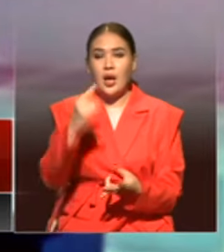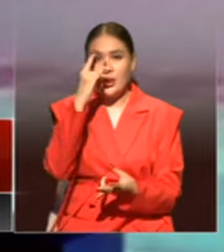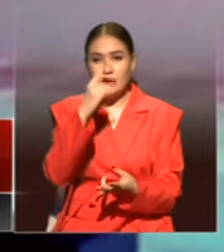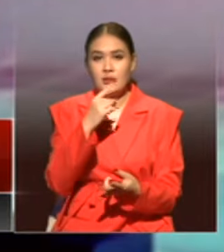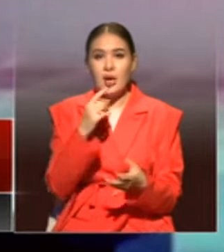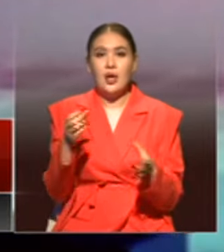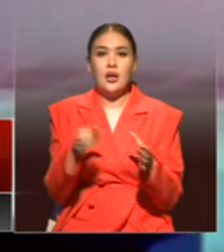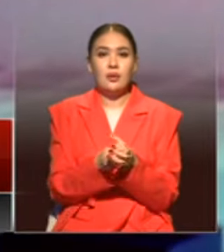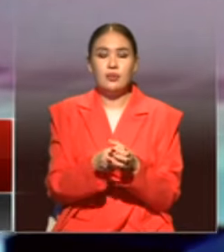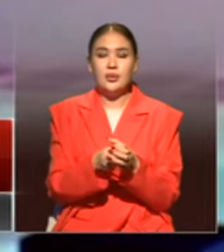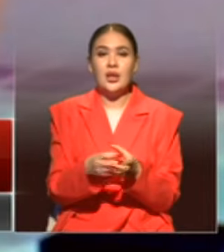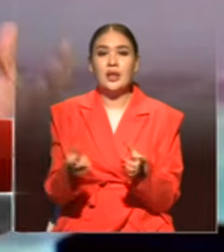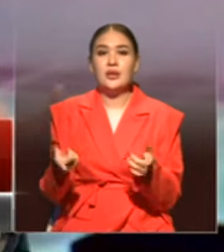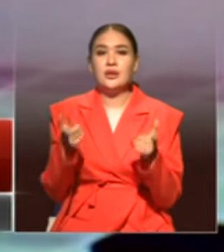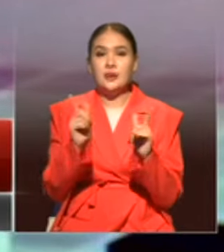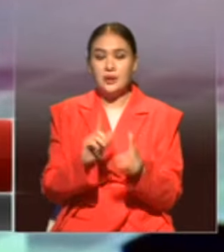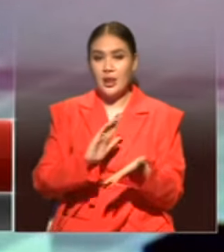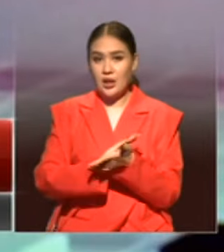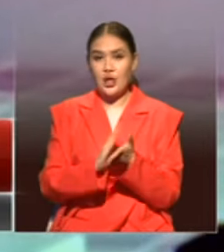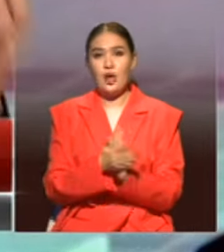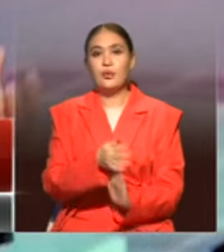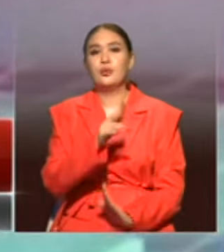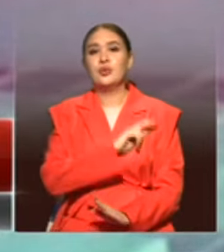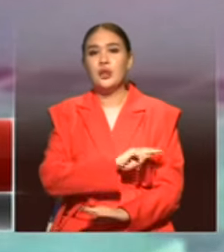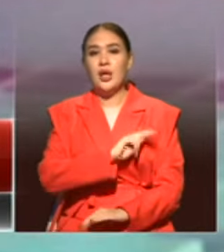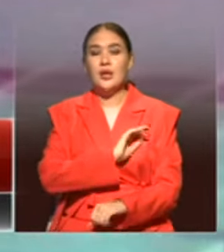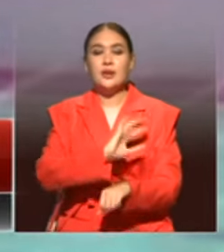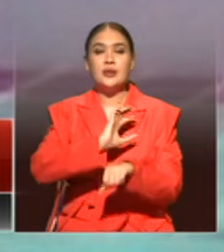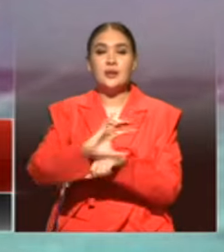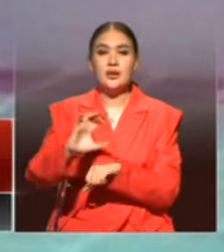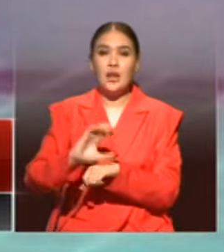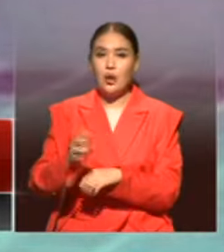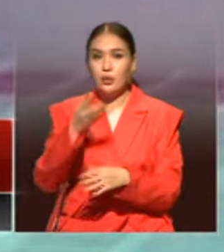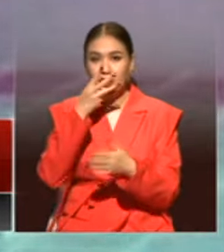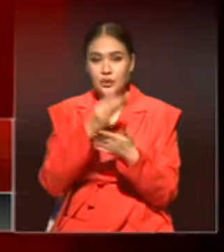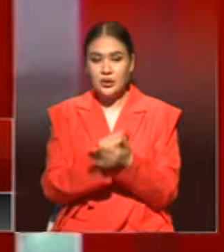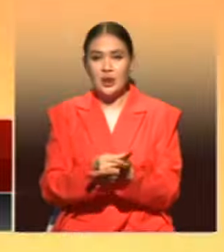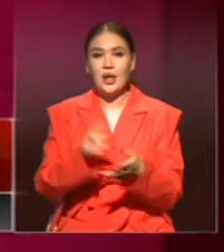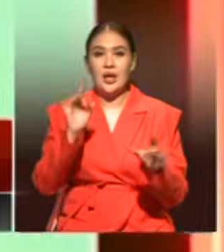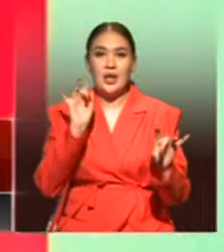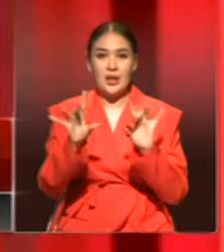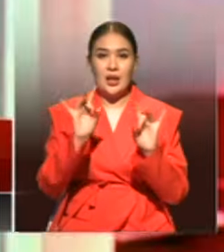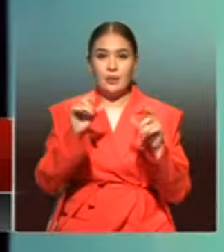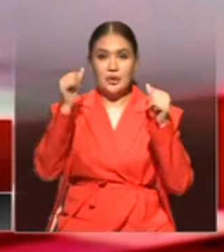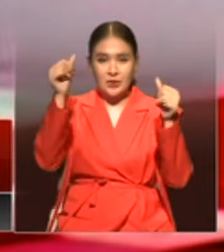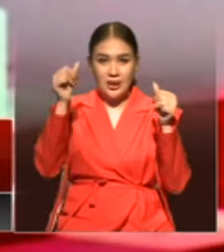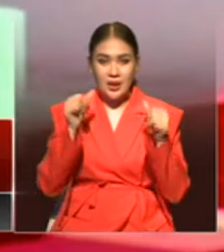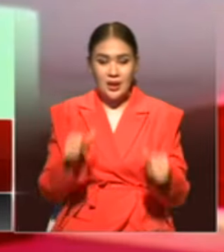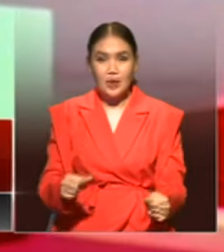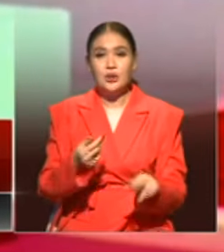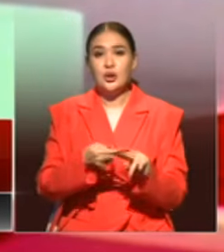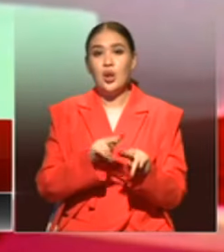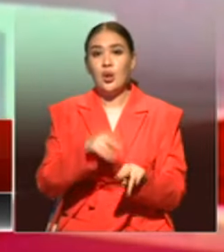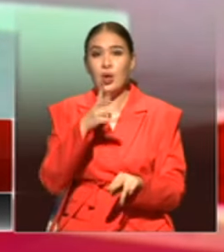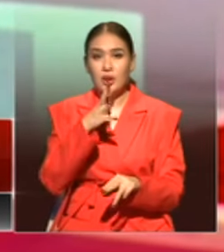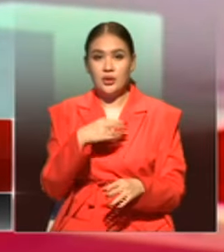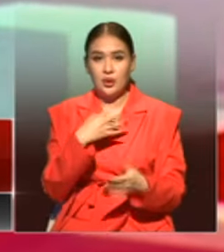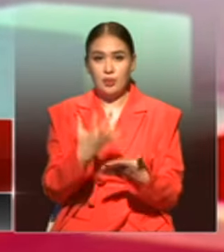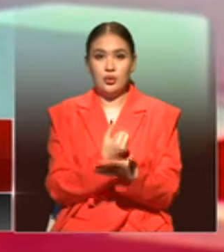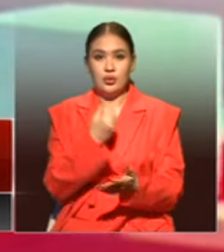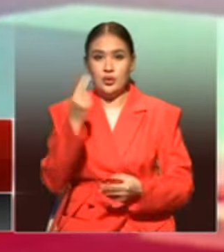компаниялар солармен серіктесіп, жаңағы сыртына өзінің рекламасын іледі. Жаңағы сол арқылы біз өзіміздің шығындарымызды